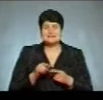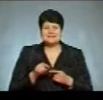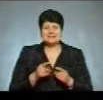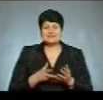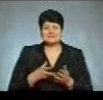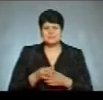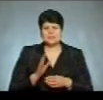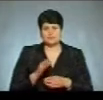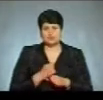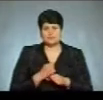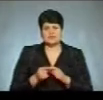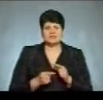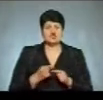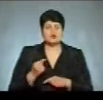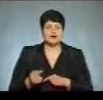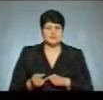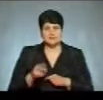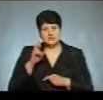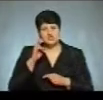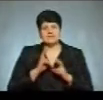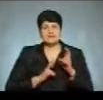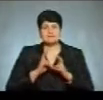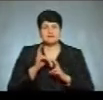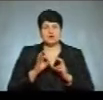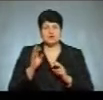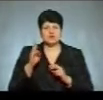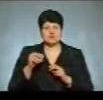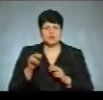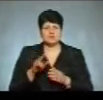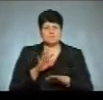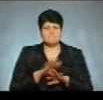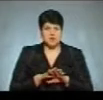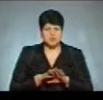буде здійснюватись через державне підприємство Ощадбанк.